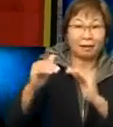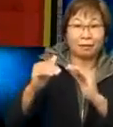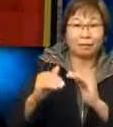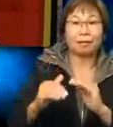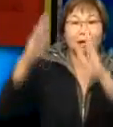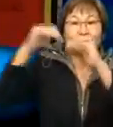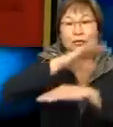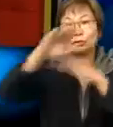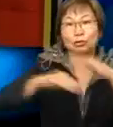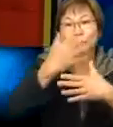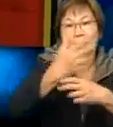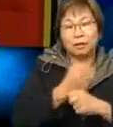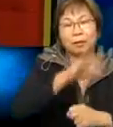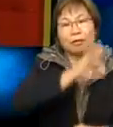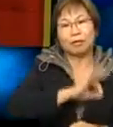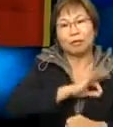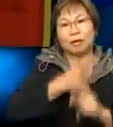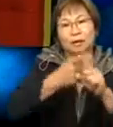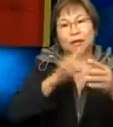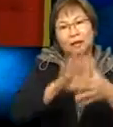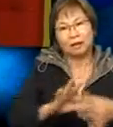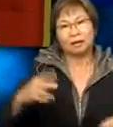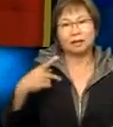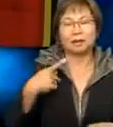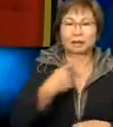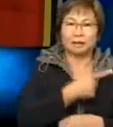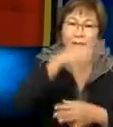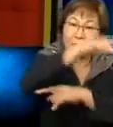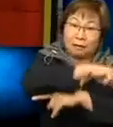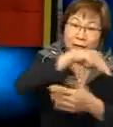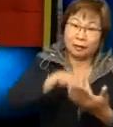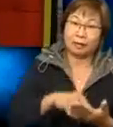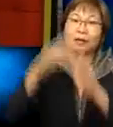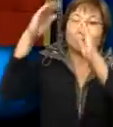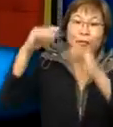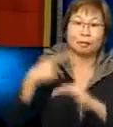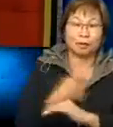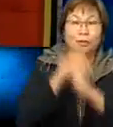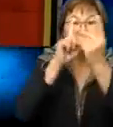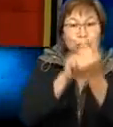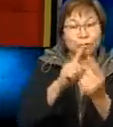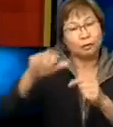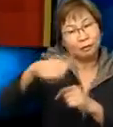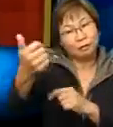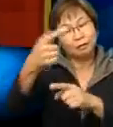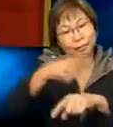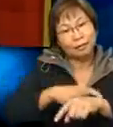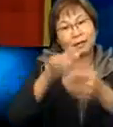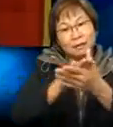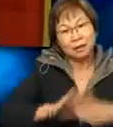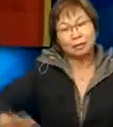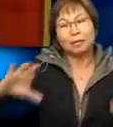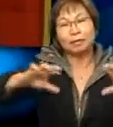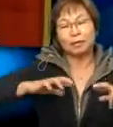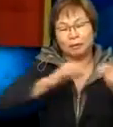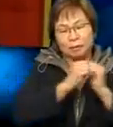Diharap agar semua dapat manfaat daripada kisah kita hari ini. Semoga berjumpa lagi pada lain masa.